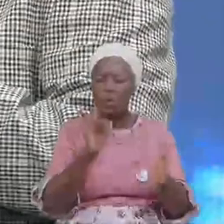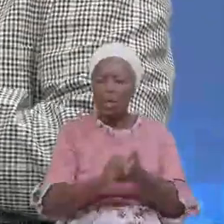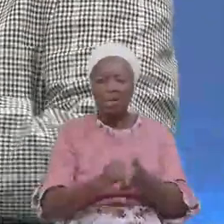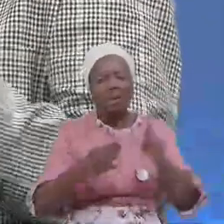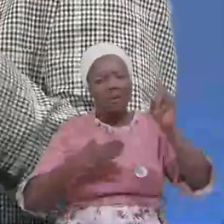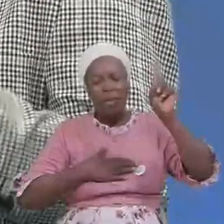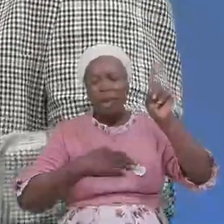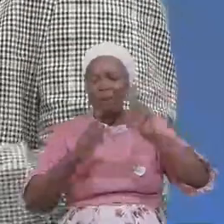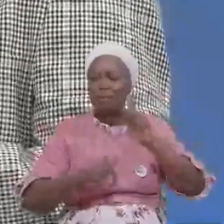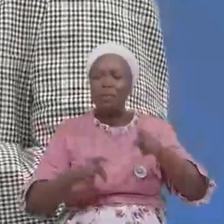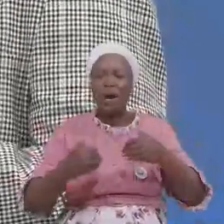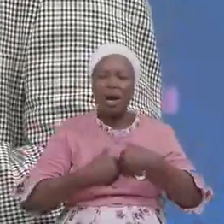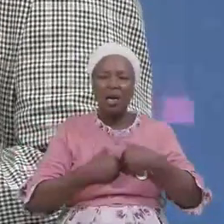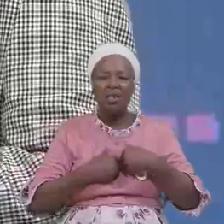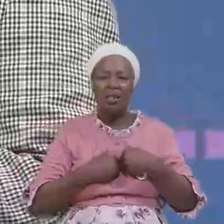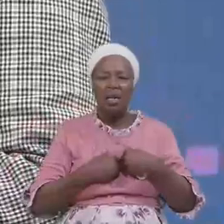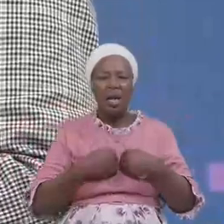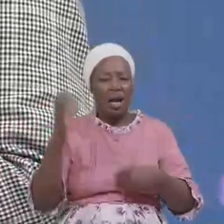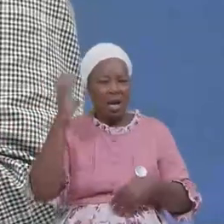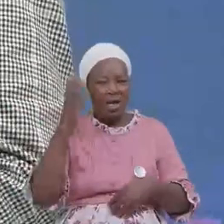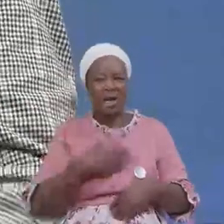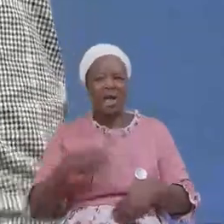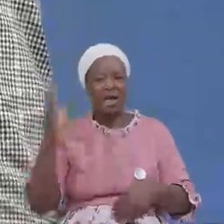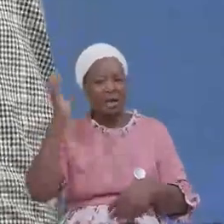peuple m'écoutait,